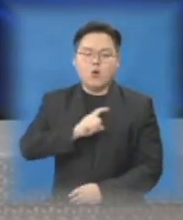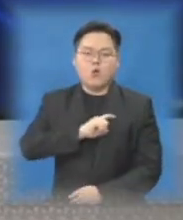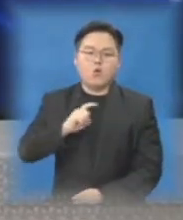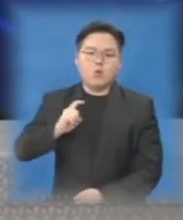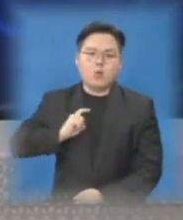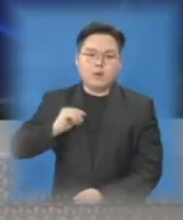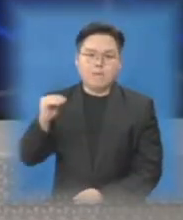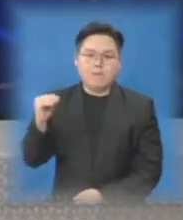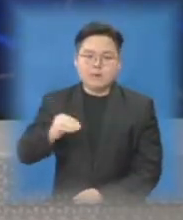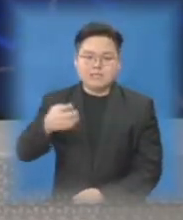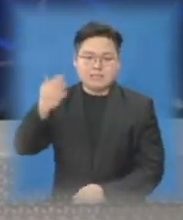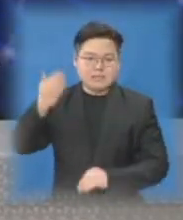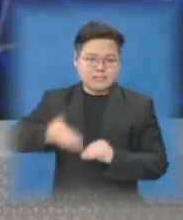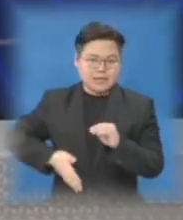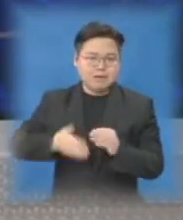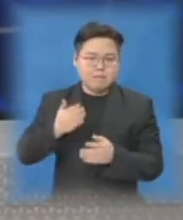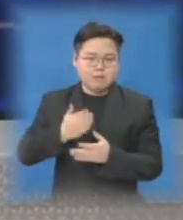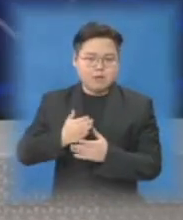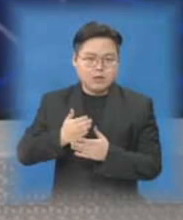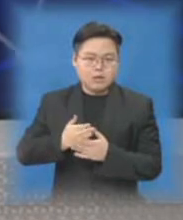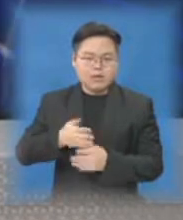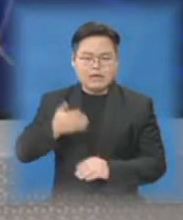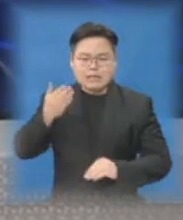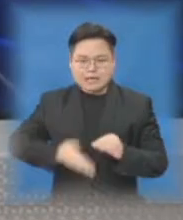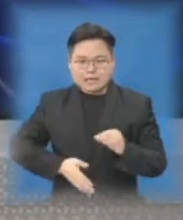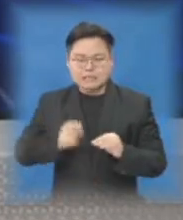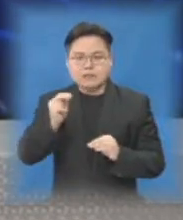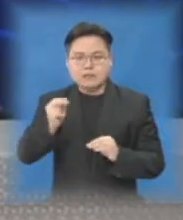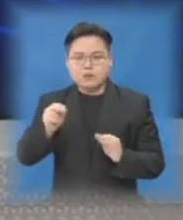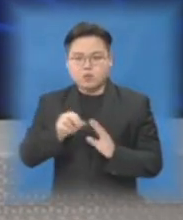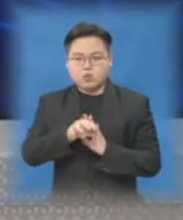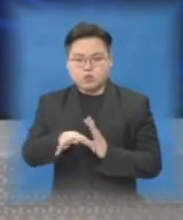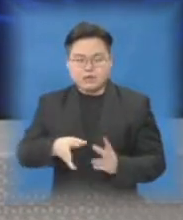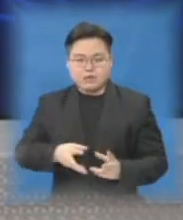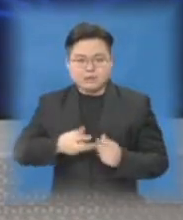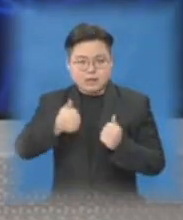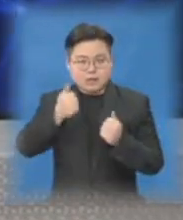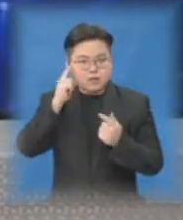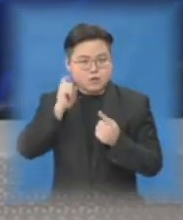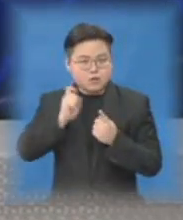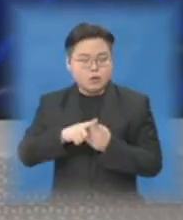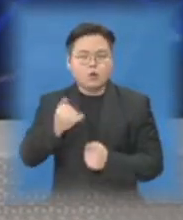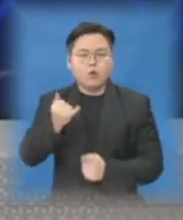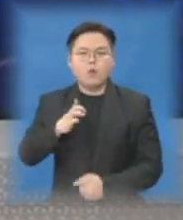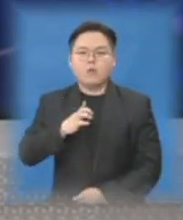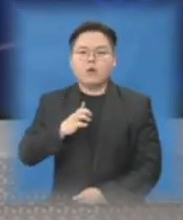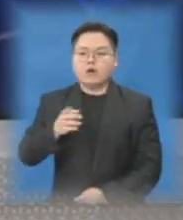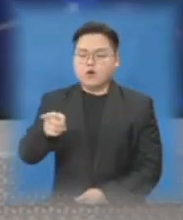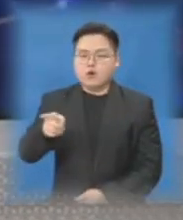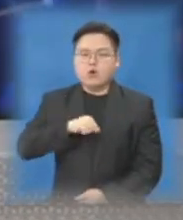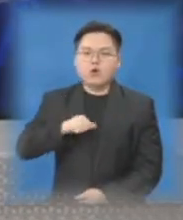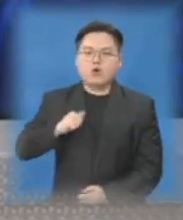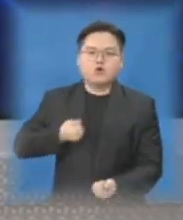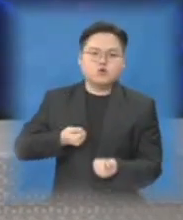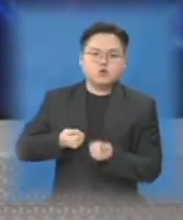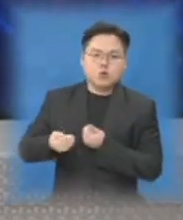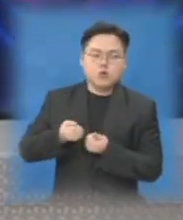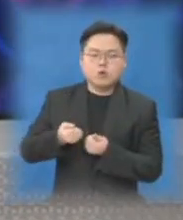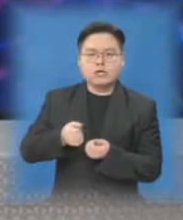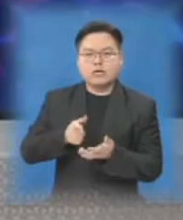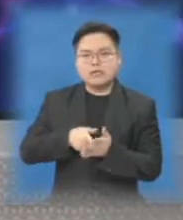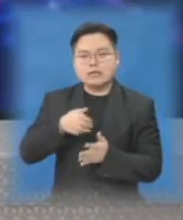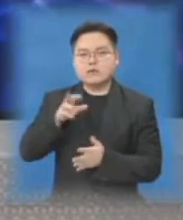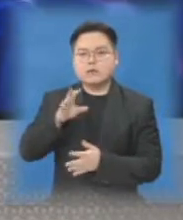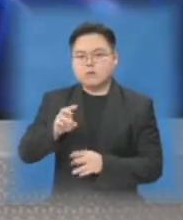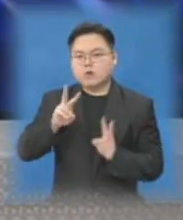гарчээ. Тиймээс такси үйлчилгээний чанар хүртээмжийг сайжруулахын тулд нийслэлийн зүгээс ямар байдлаар зохицуулалт хийх шаардлагатай байгаа